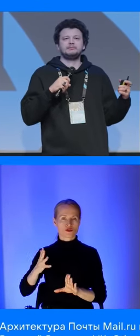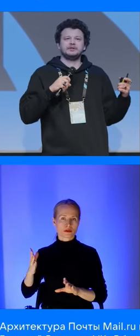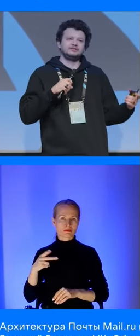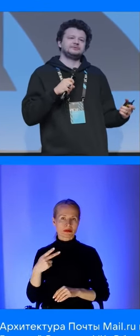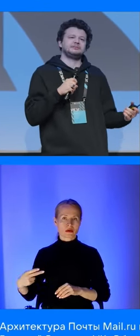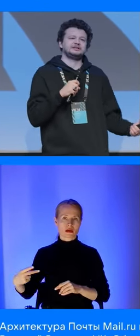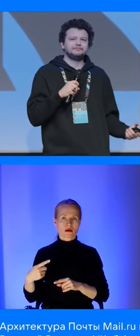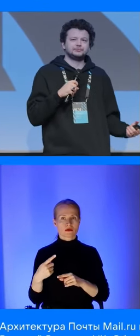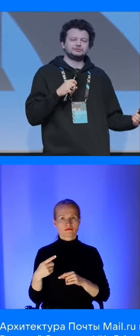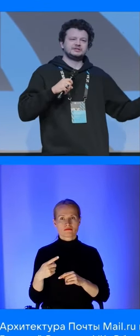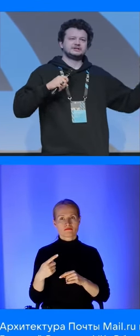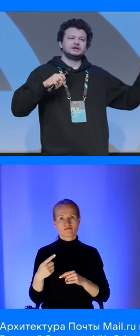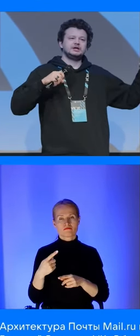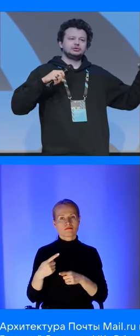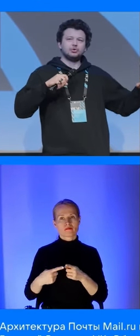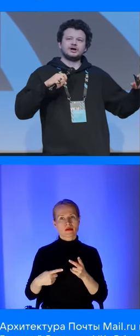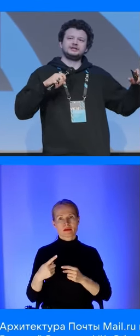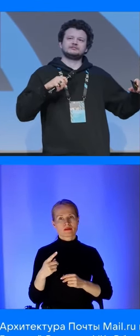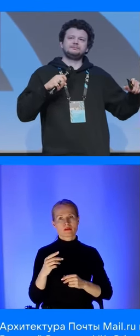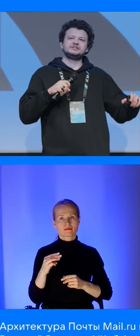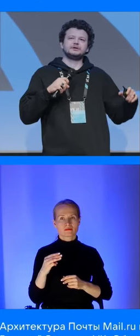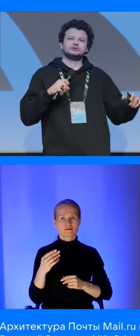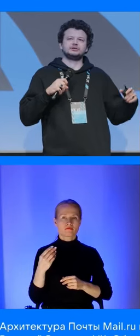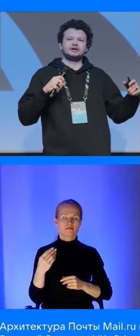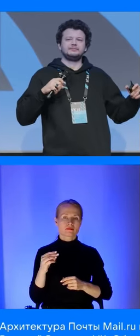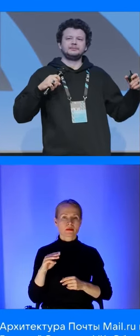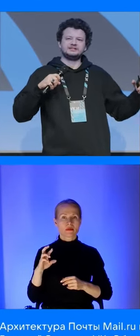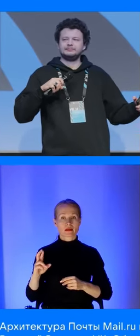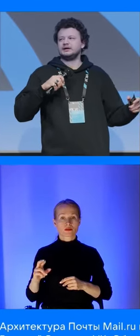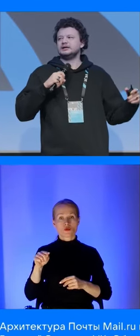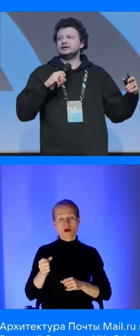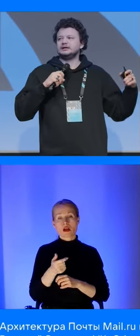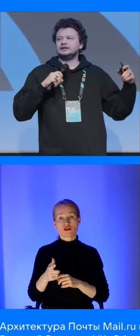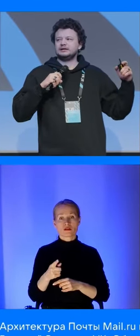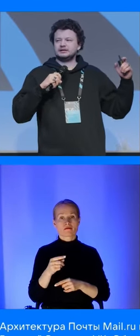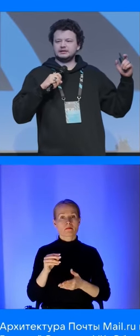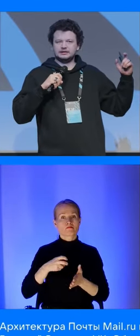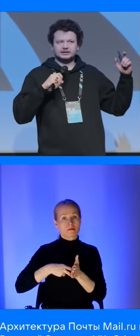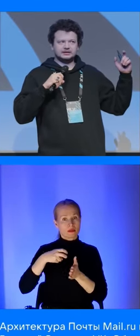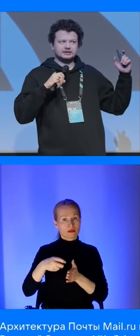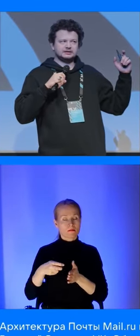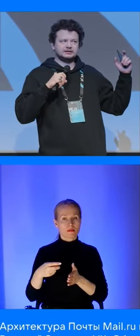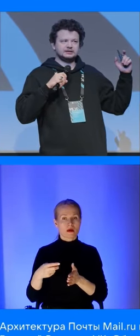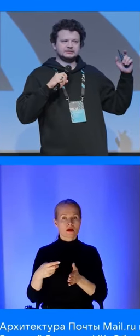порядка половины петабайта. То есть это то количество писем, которые нам необходимо